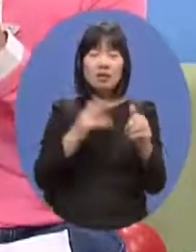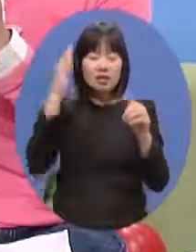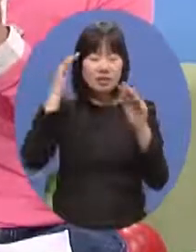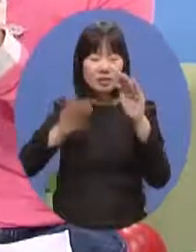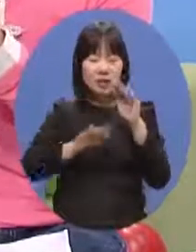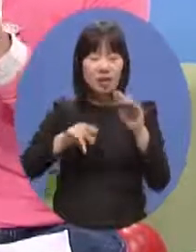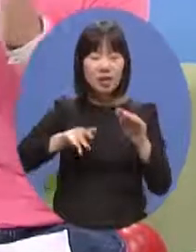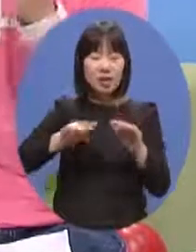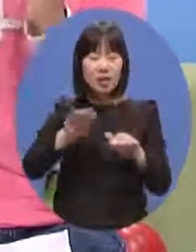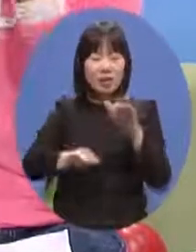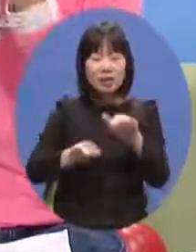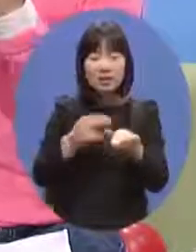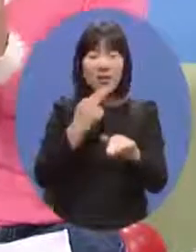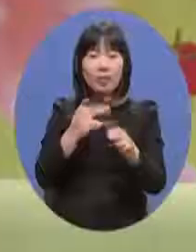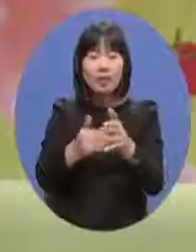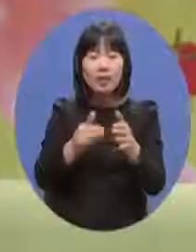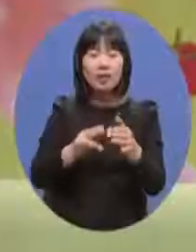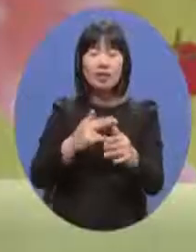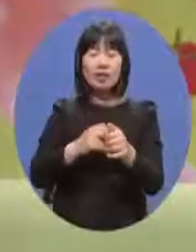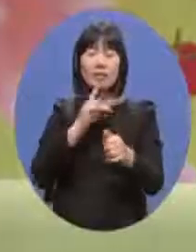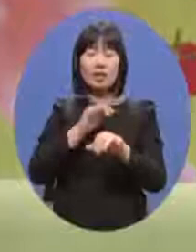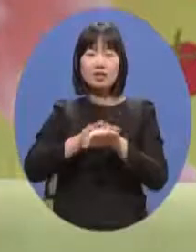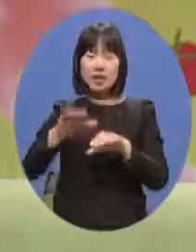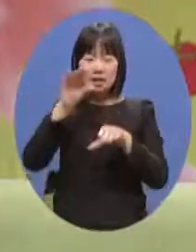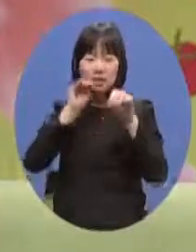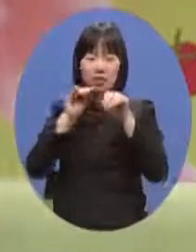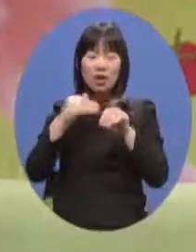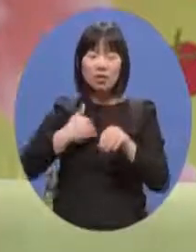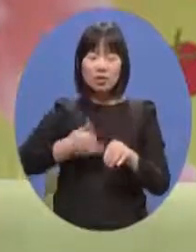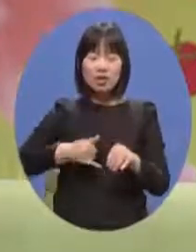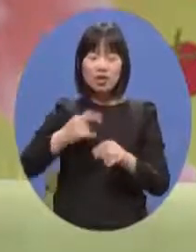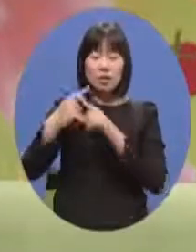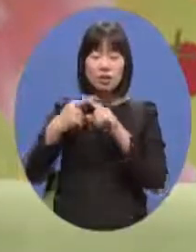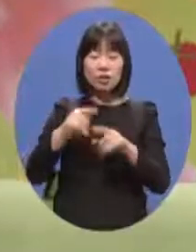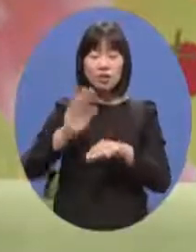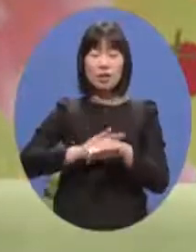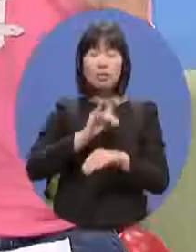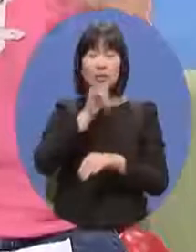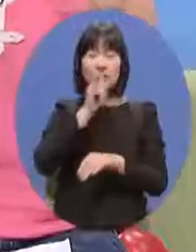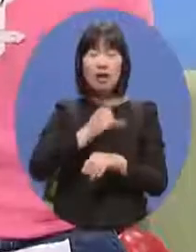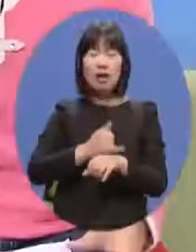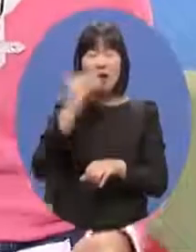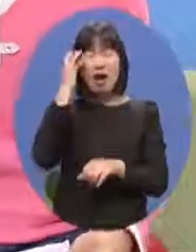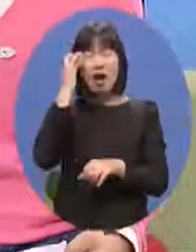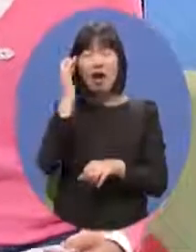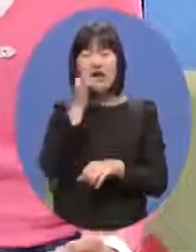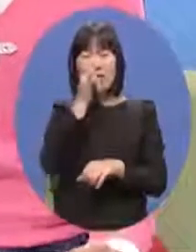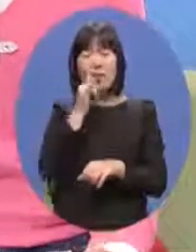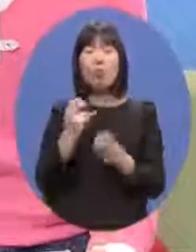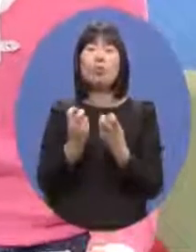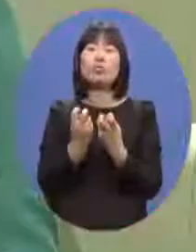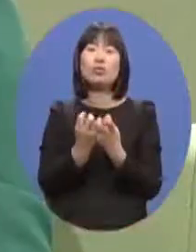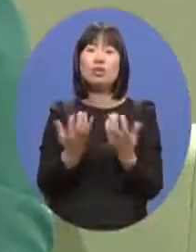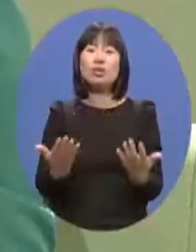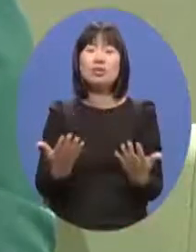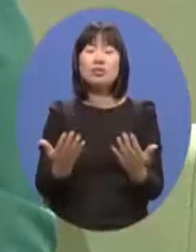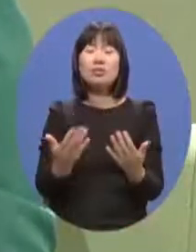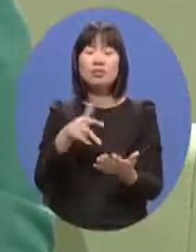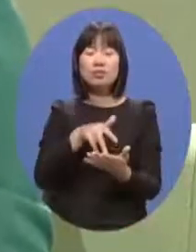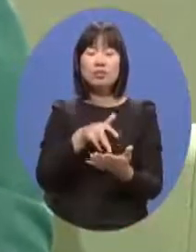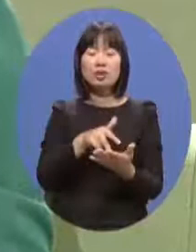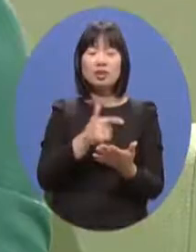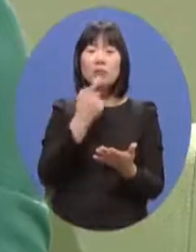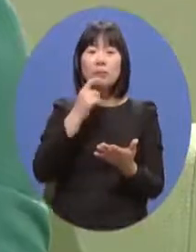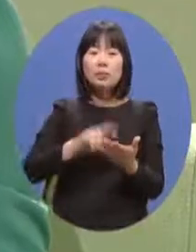밟지 않는다는데 선생님 말씀 잘 듣고 우리 애가 무조건 잘못한 거다. 맞아요. 너무 난감해요. 이러면 네. 어떻게 해야 돼요, 선생님? 그렇죠. 그런 부분들이